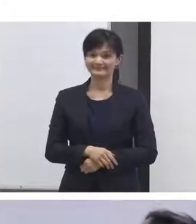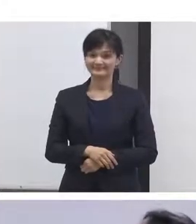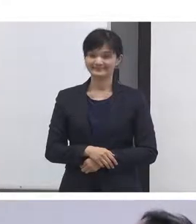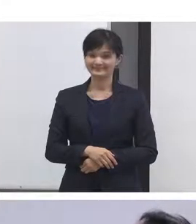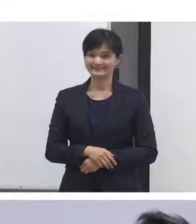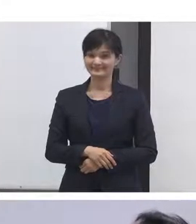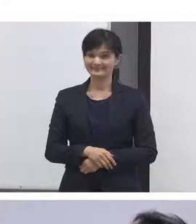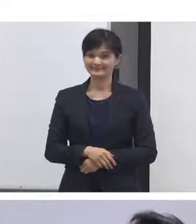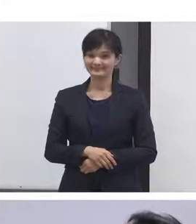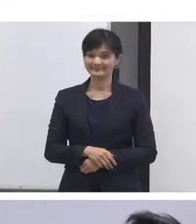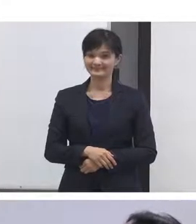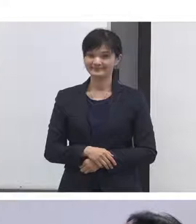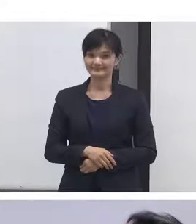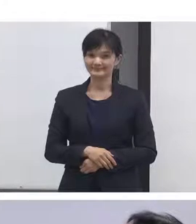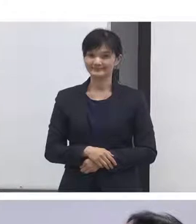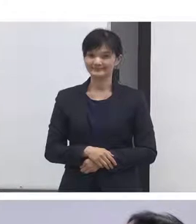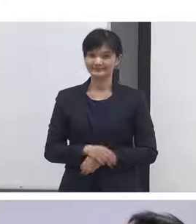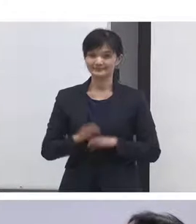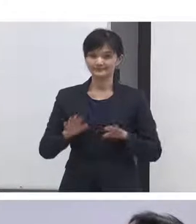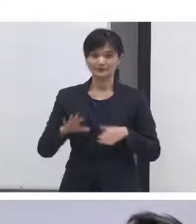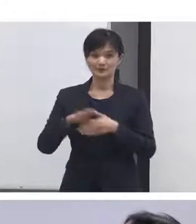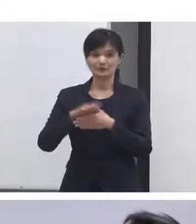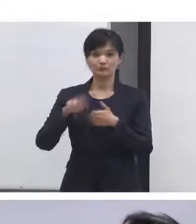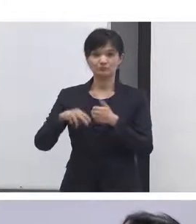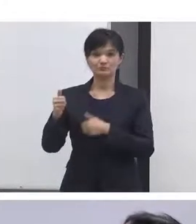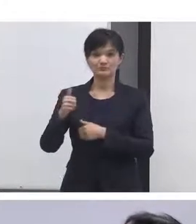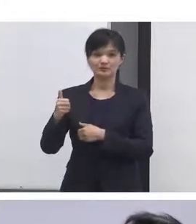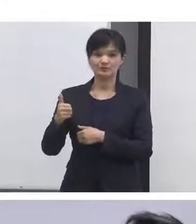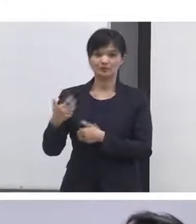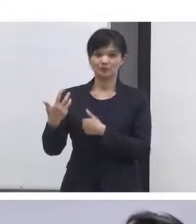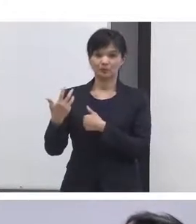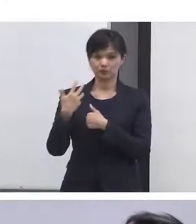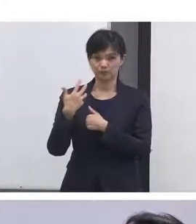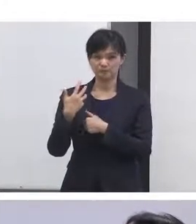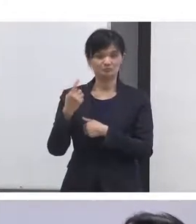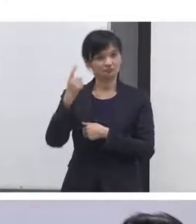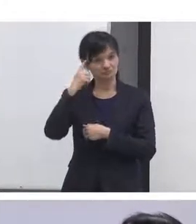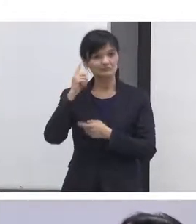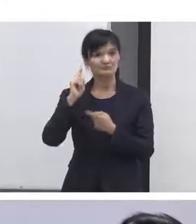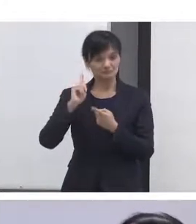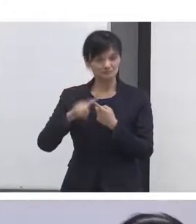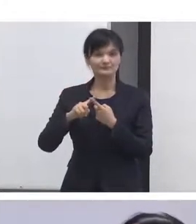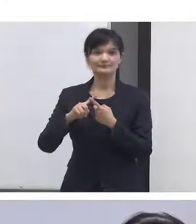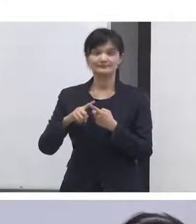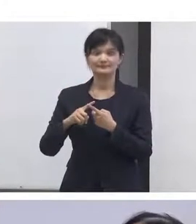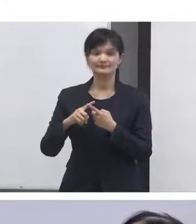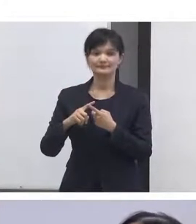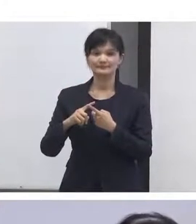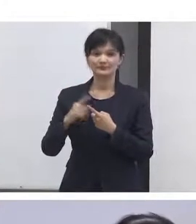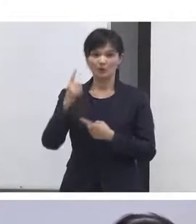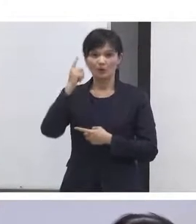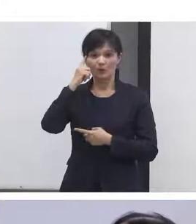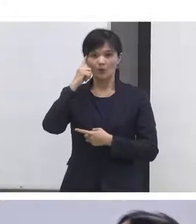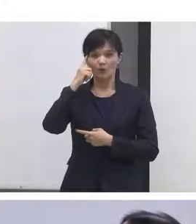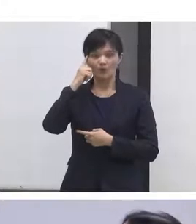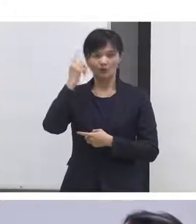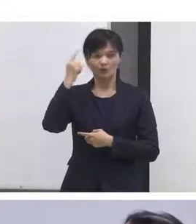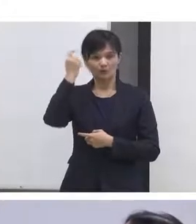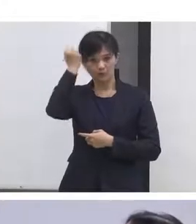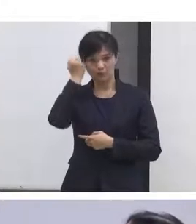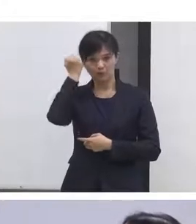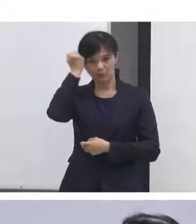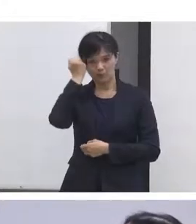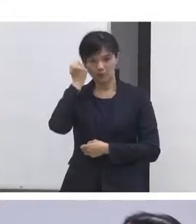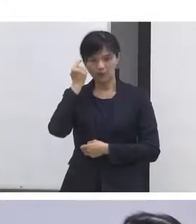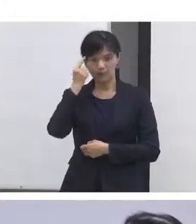哦，这是政府发问，我觉得他完全有正当性来问这个问题。我感受到那个情绪上的痛苦，就